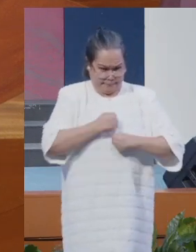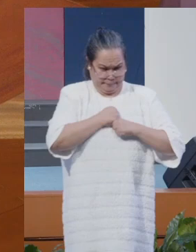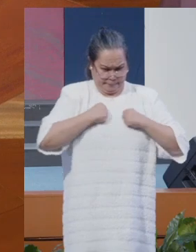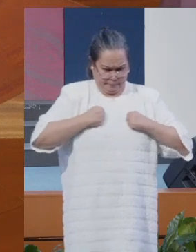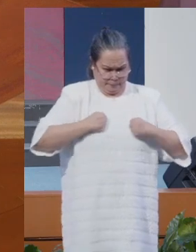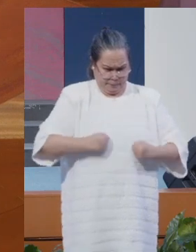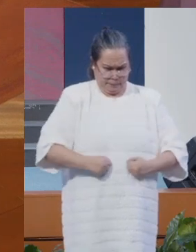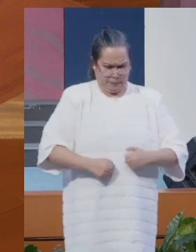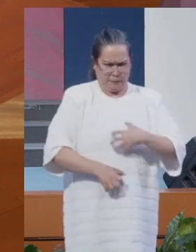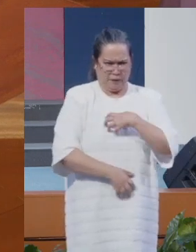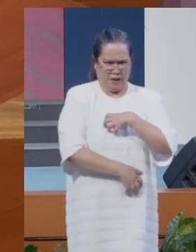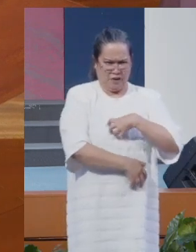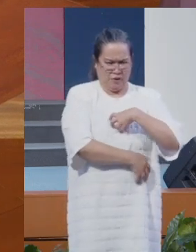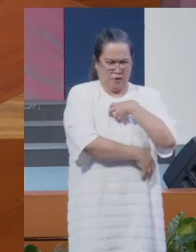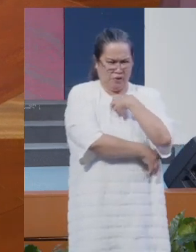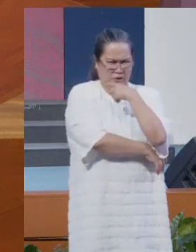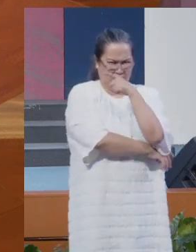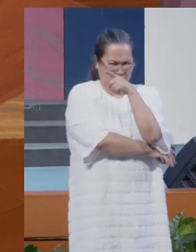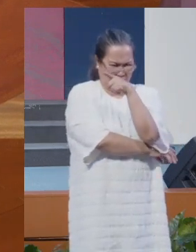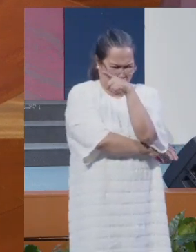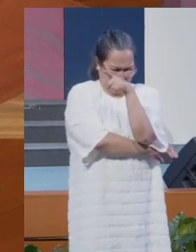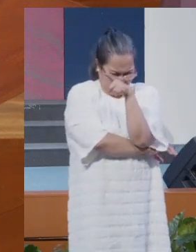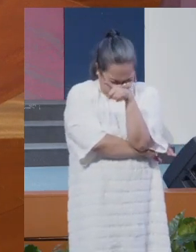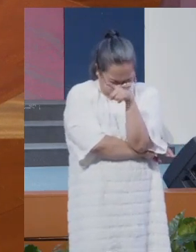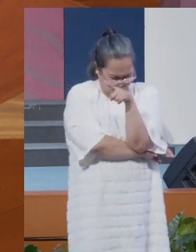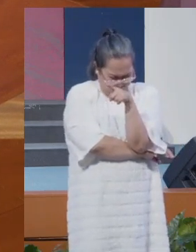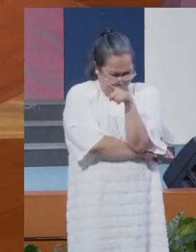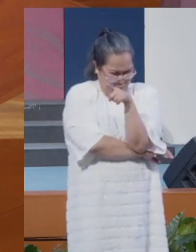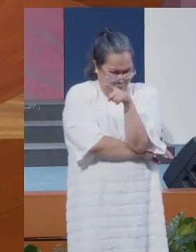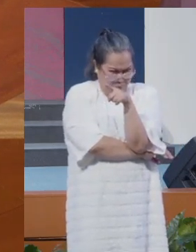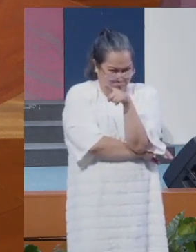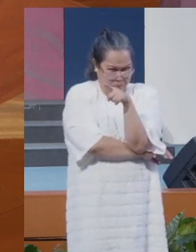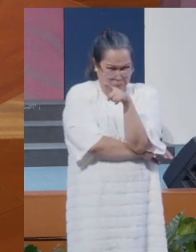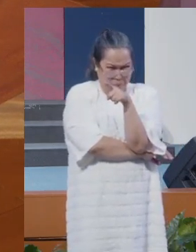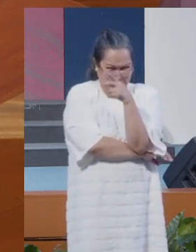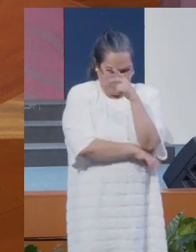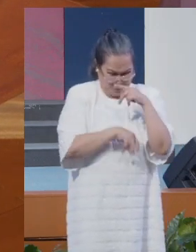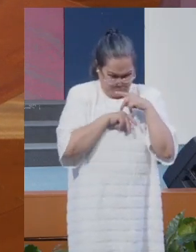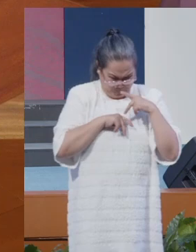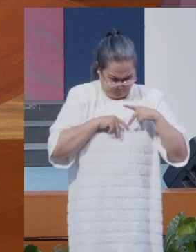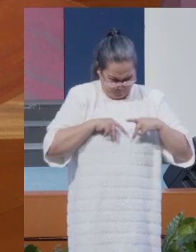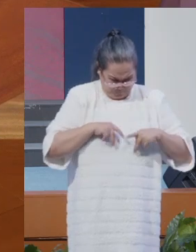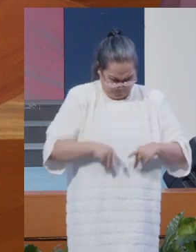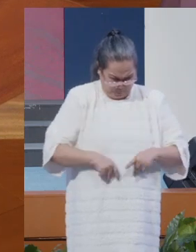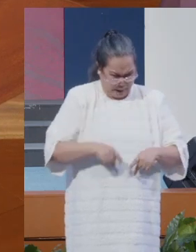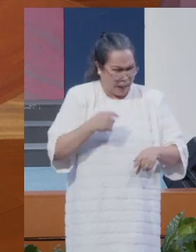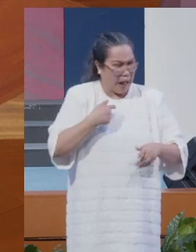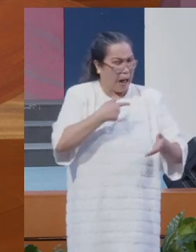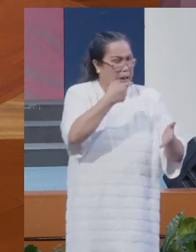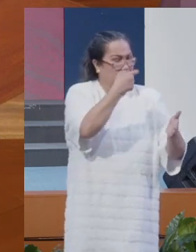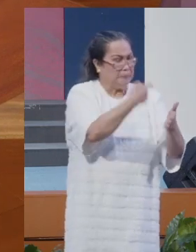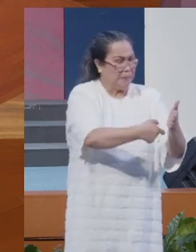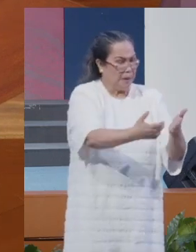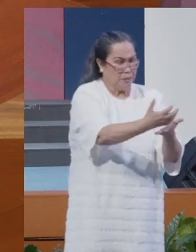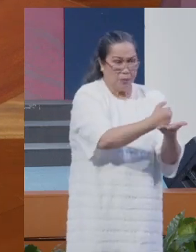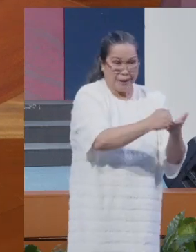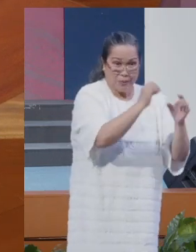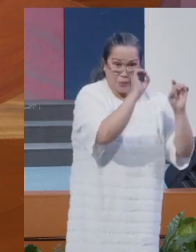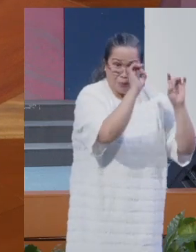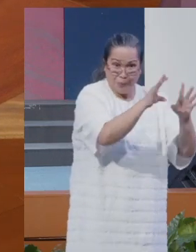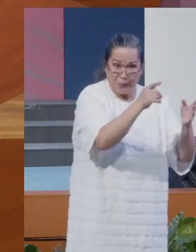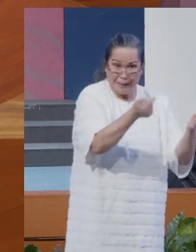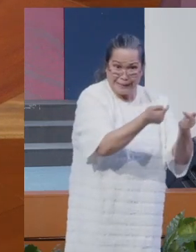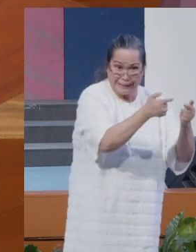his disciples. So, nandun ang mga Pariseo, pero merong tax collectors and others.